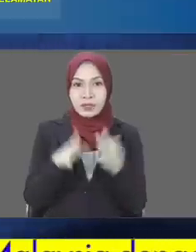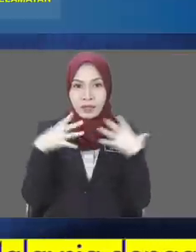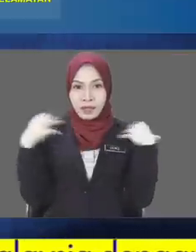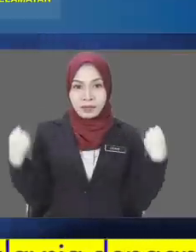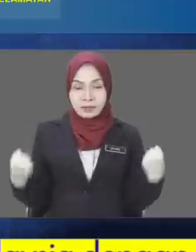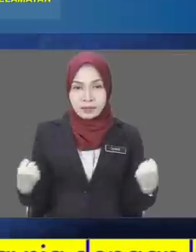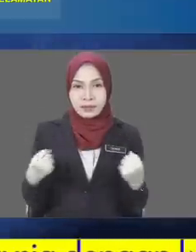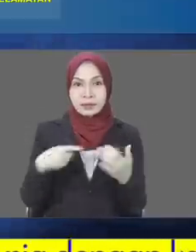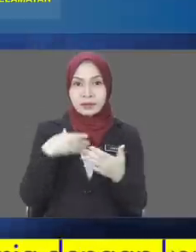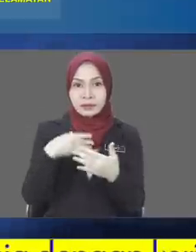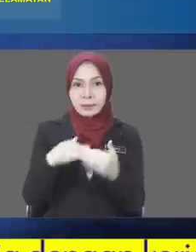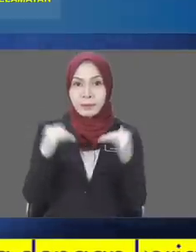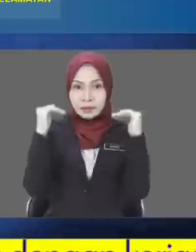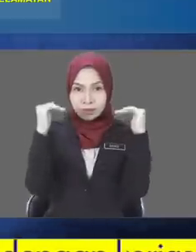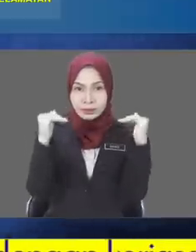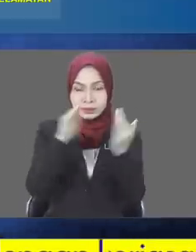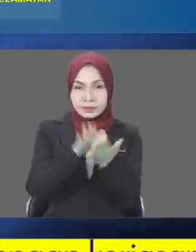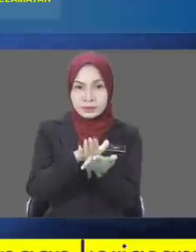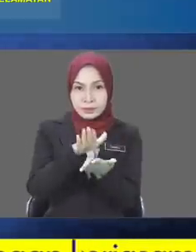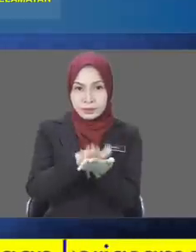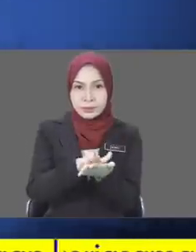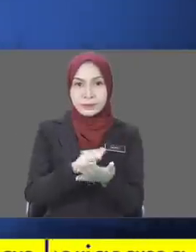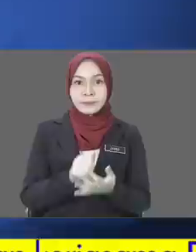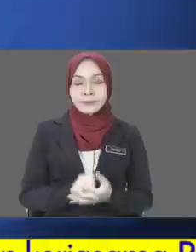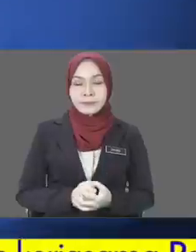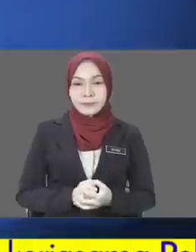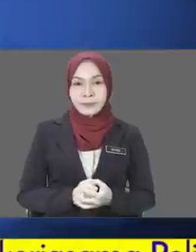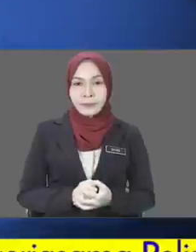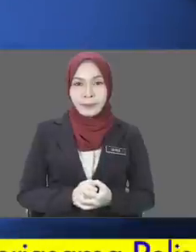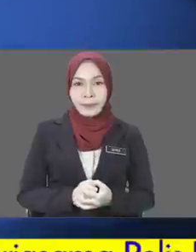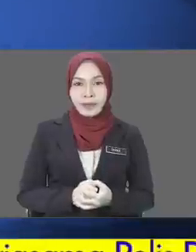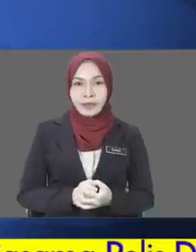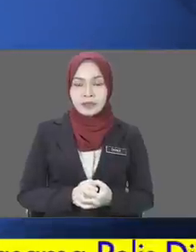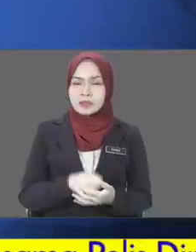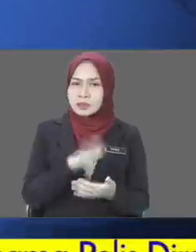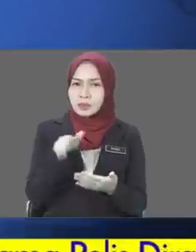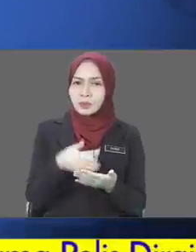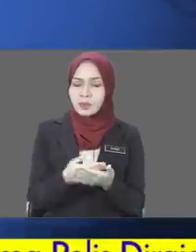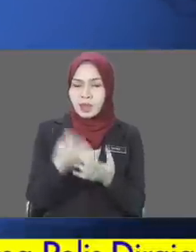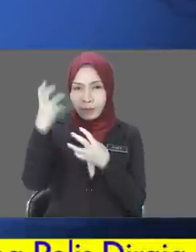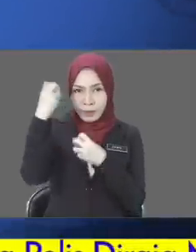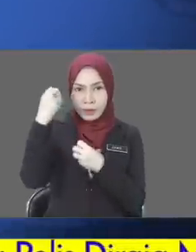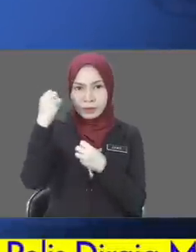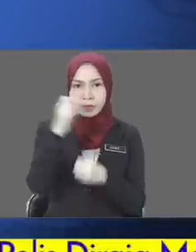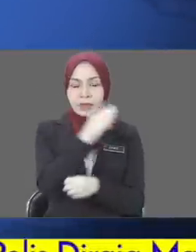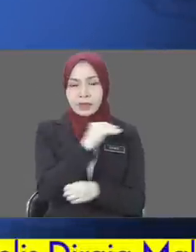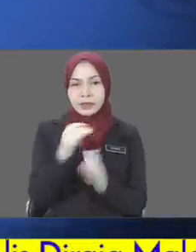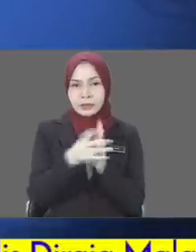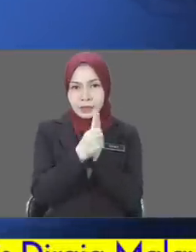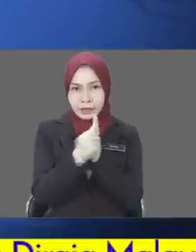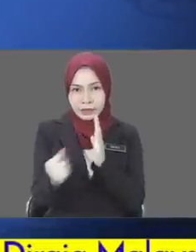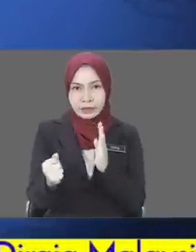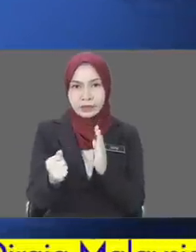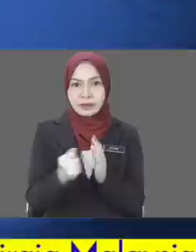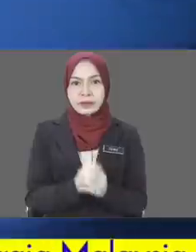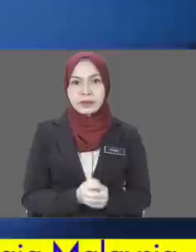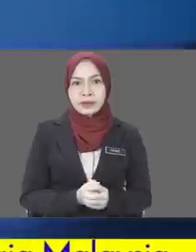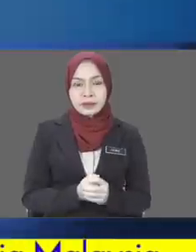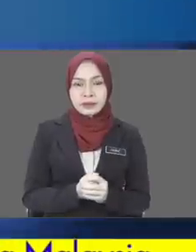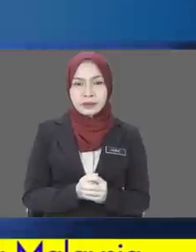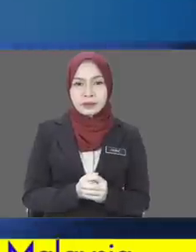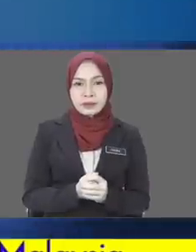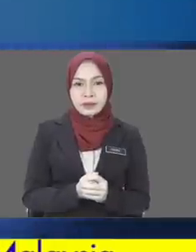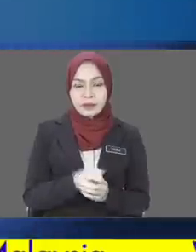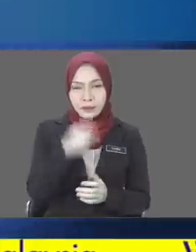hingga lah ke sekolah menengah murid-murid kita ini akan dilengkapi dengan semua maklumat dan kemahiran khasnya